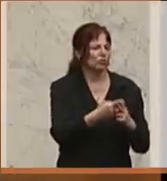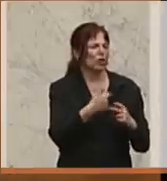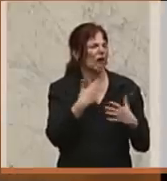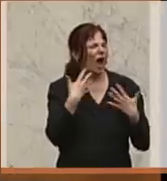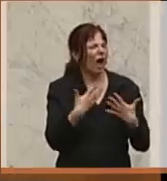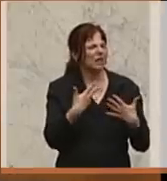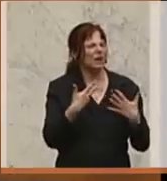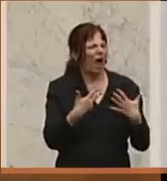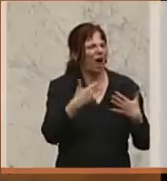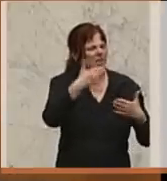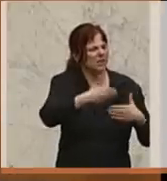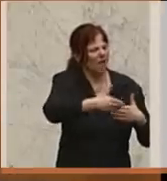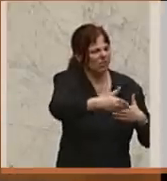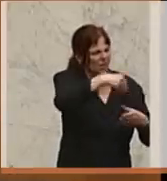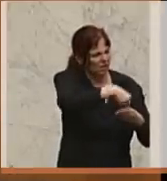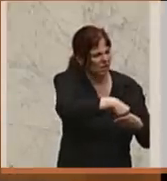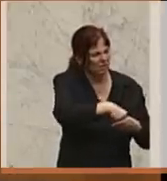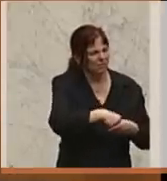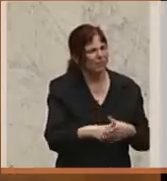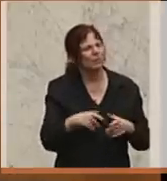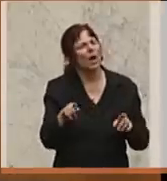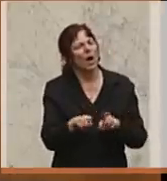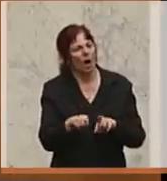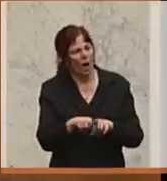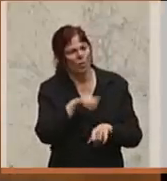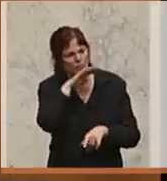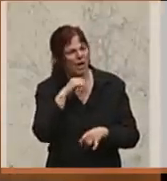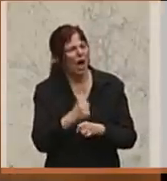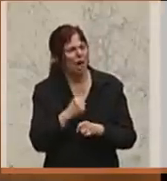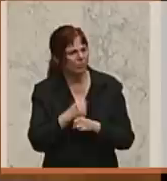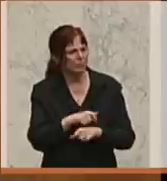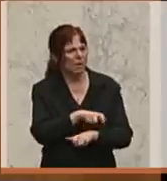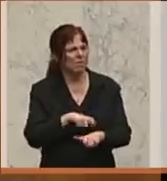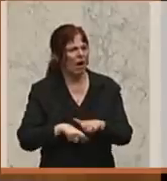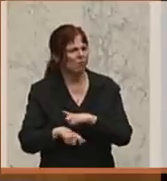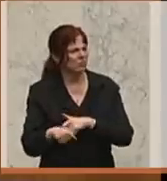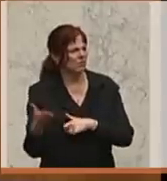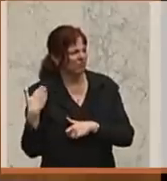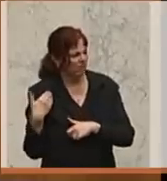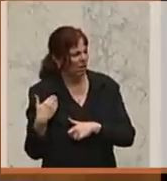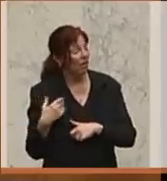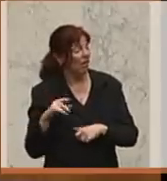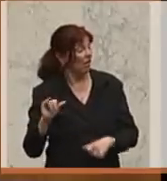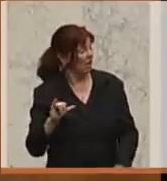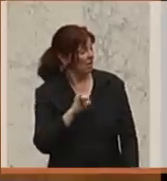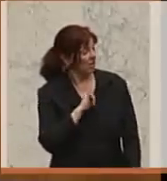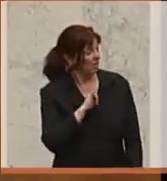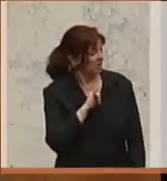natürlich auch entsprechende Arbeit bei der Beamtenschaft verursacht hat, finde ich das besonders interessant, dass die Frage ans Bundeskanzleramt ist,